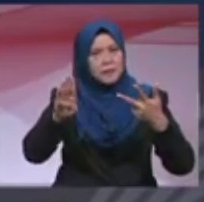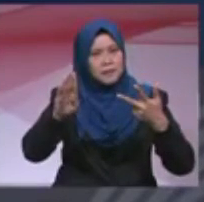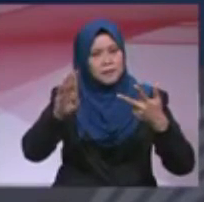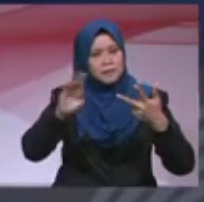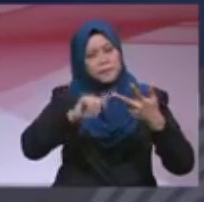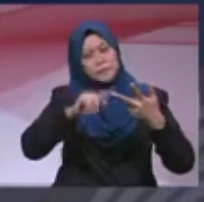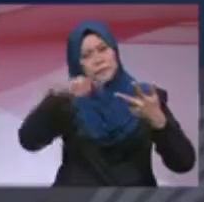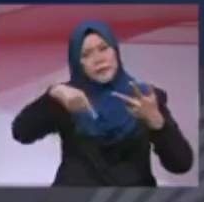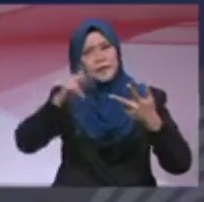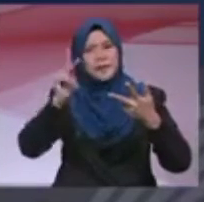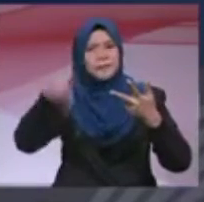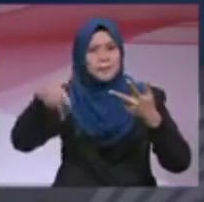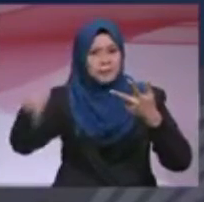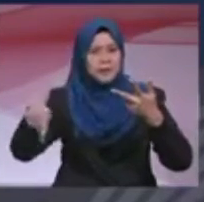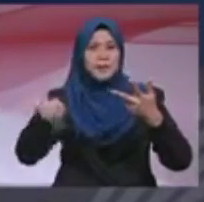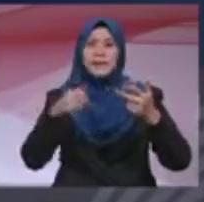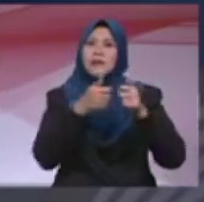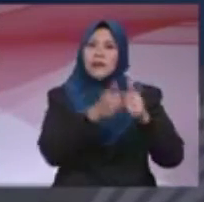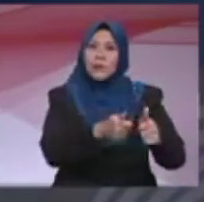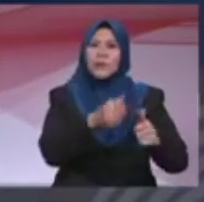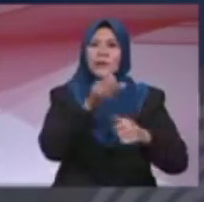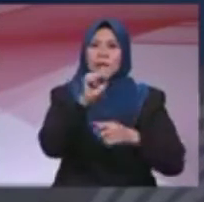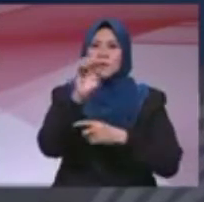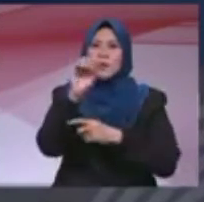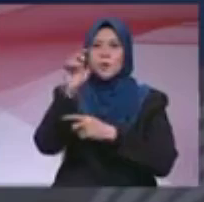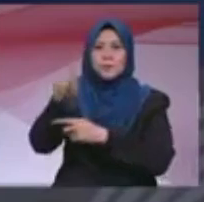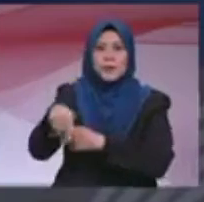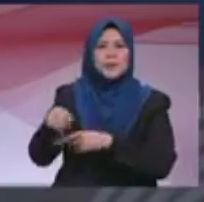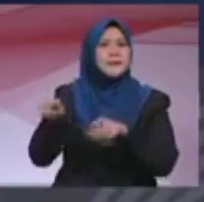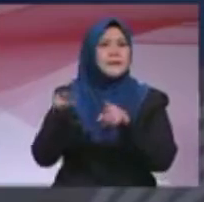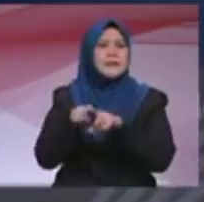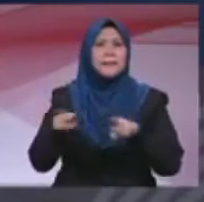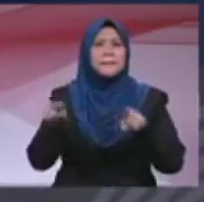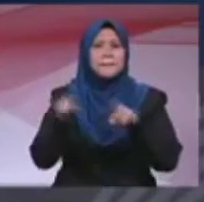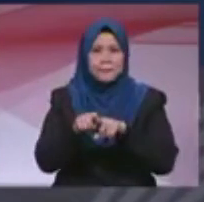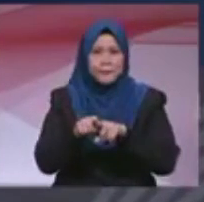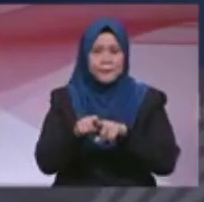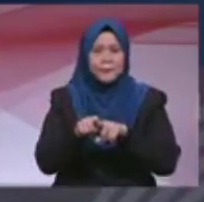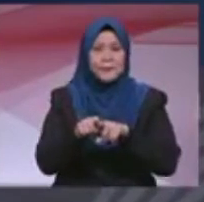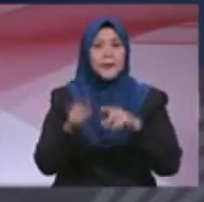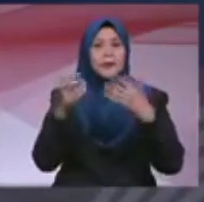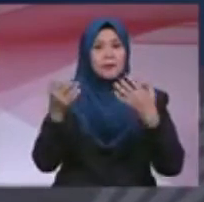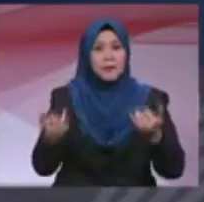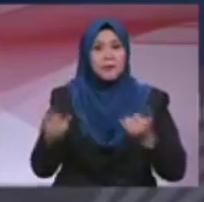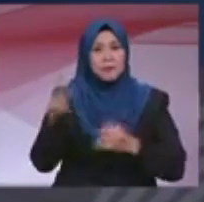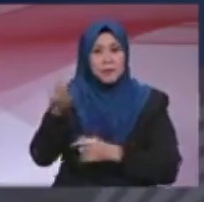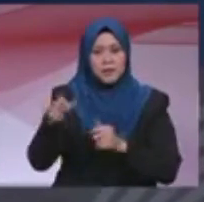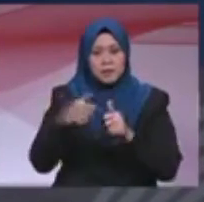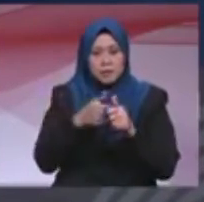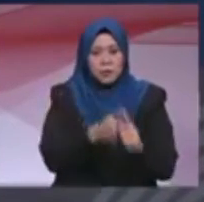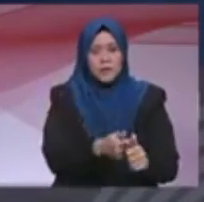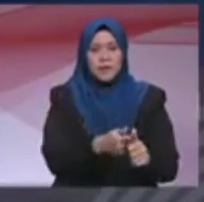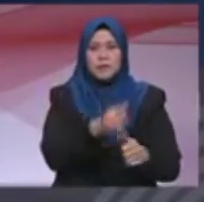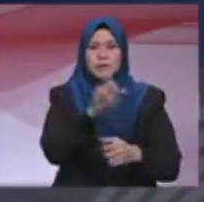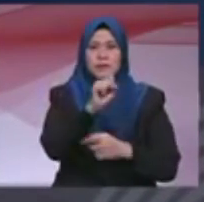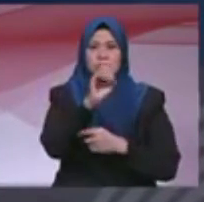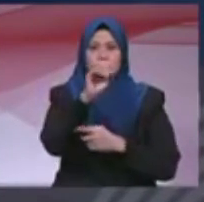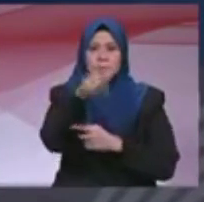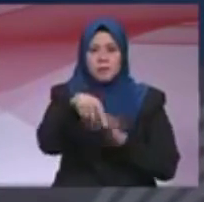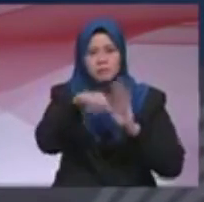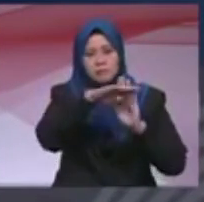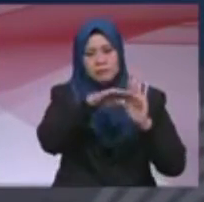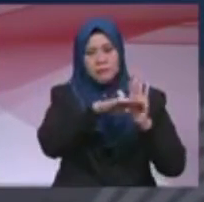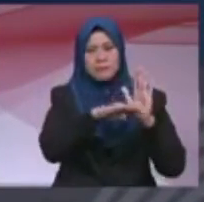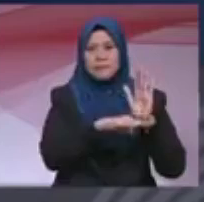PMPKPP adalah SOP yang sama, tapi kita seperti mana sebelum ini akan pastikan pematuhan kepada SOP itu.